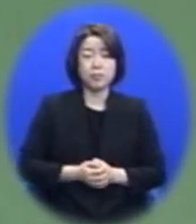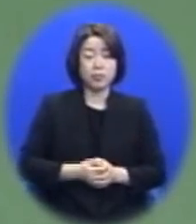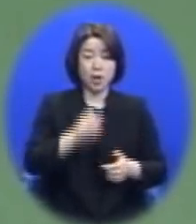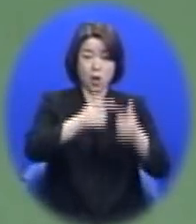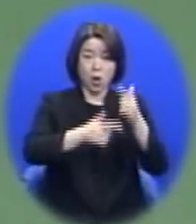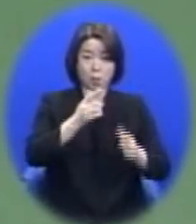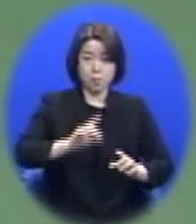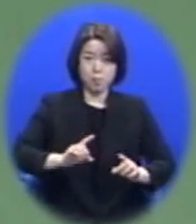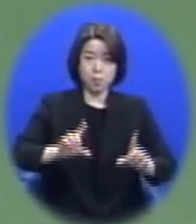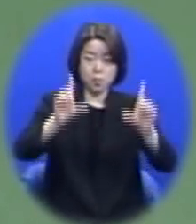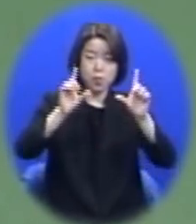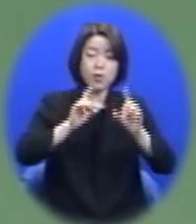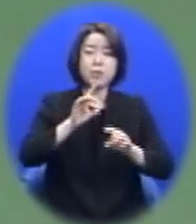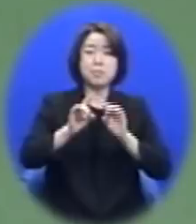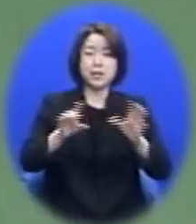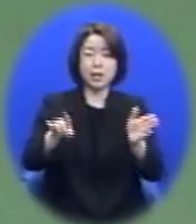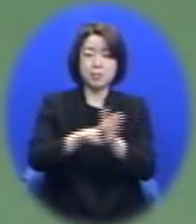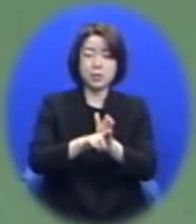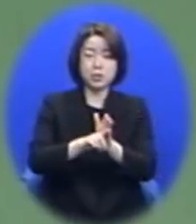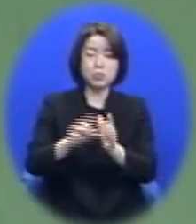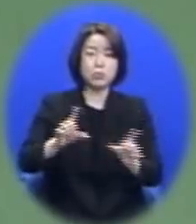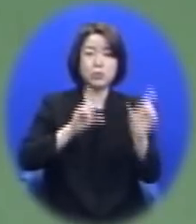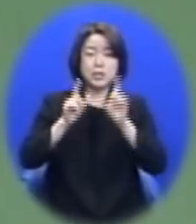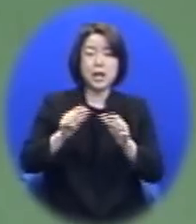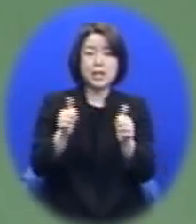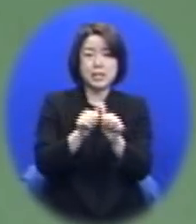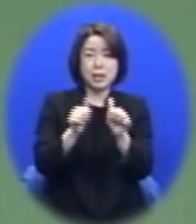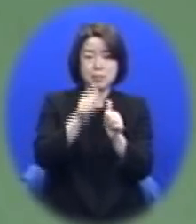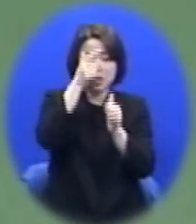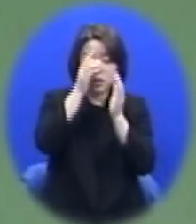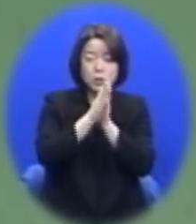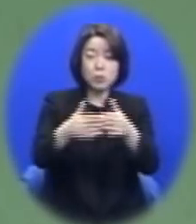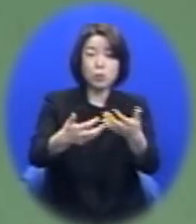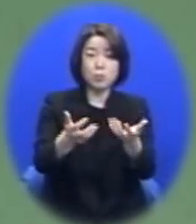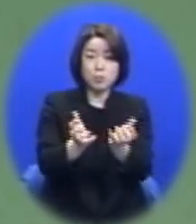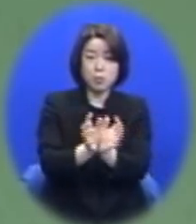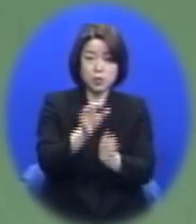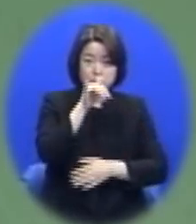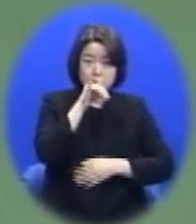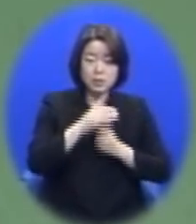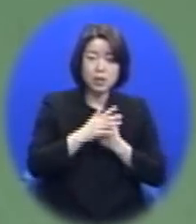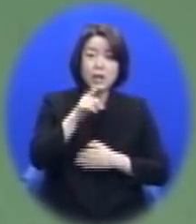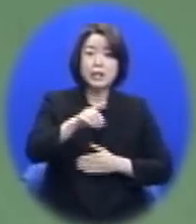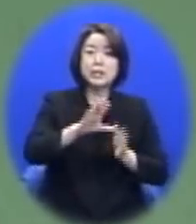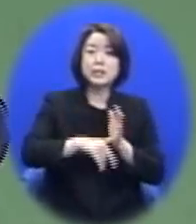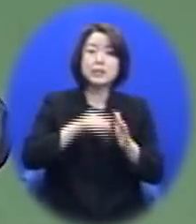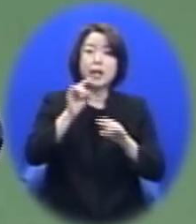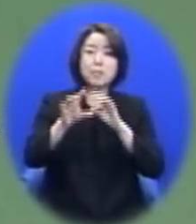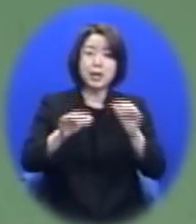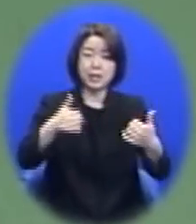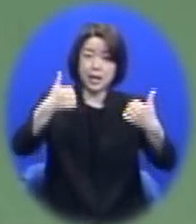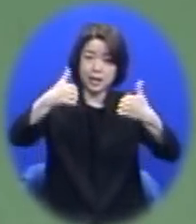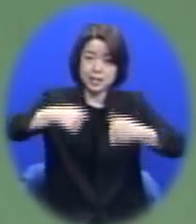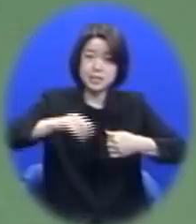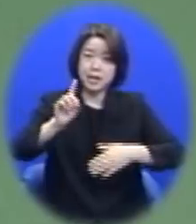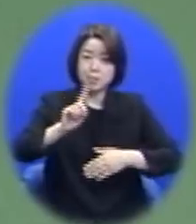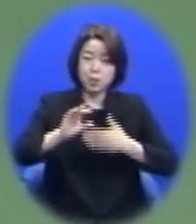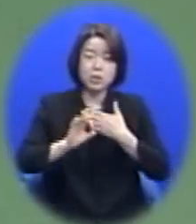목요일마다 믿음으로 사는 남자들의 기도 모임이 있는데 그때마다 이제 인사가